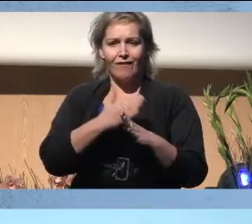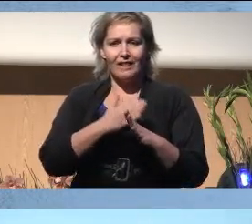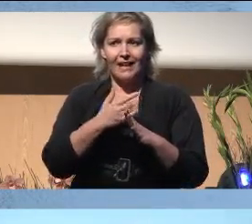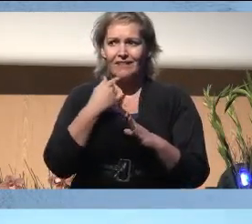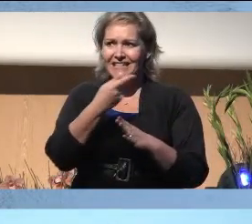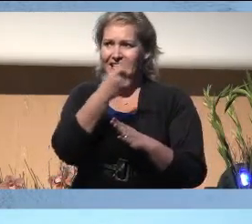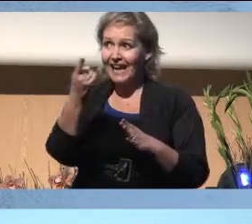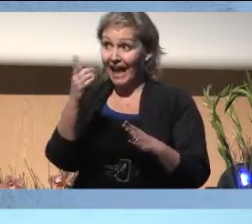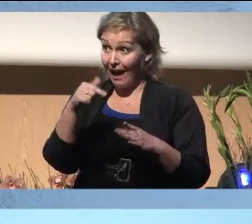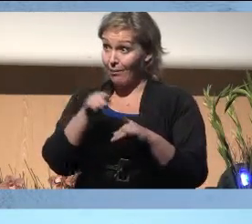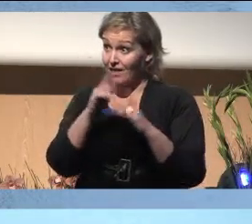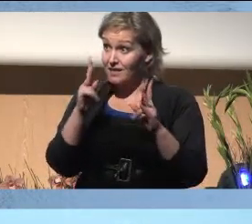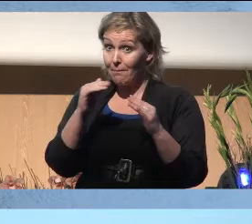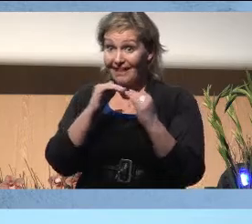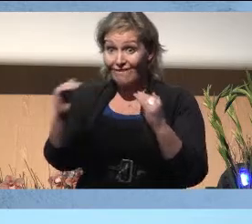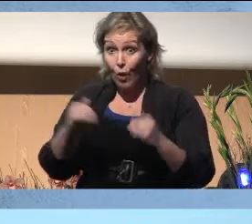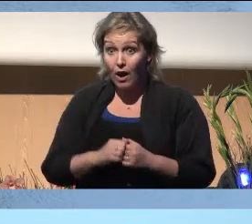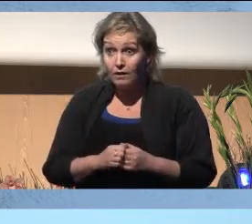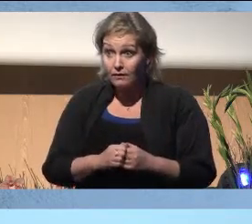Vad säger ni? Är vi på den nivån?